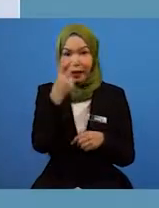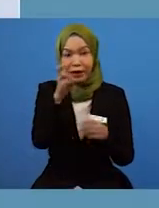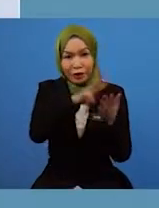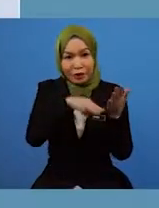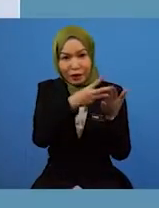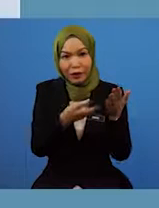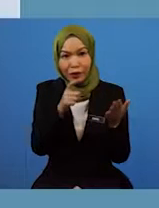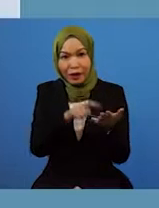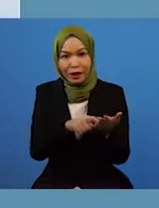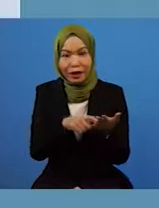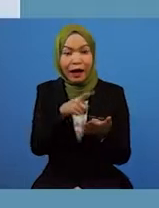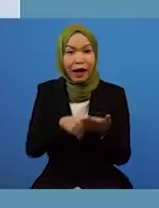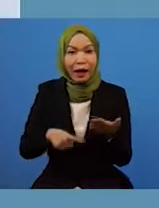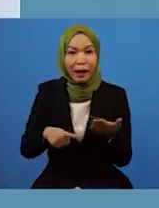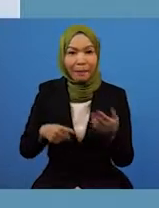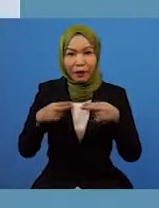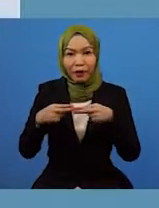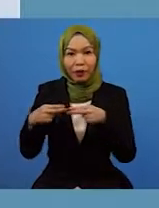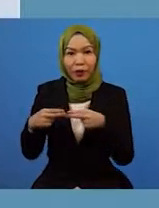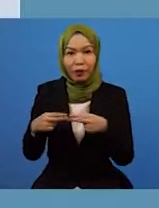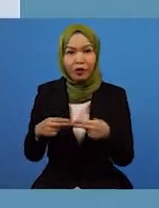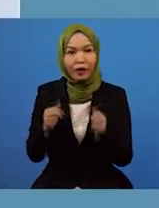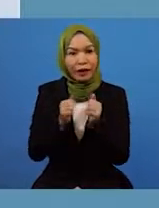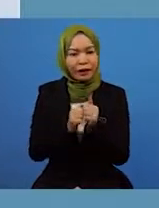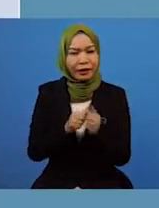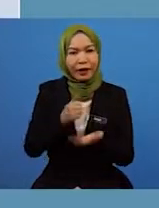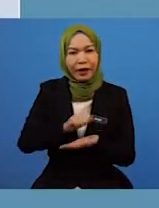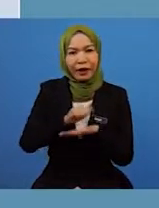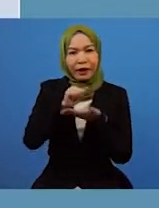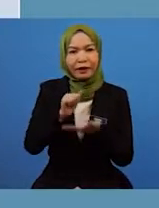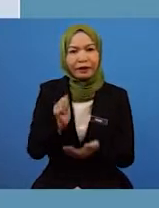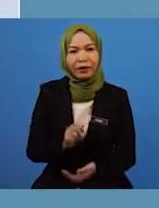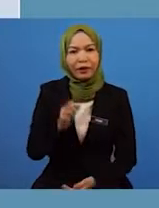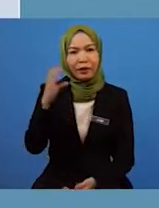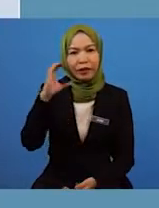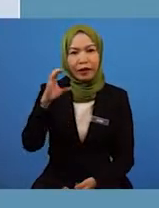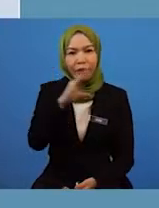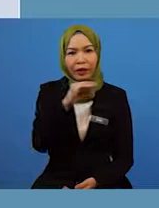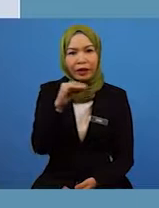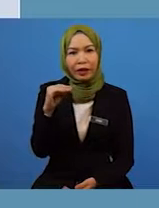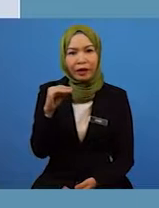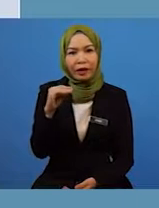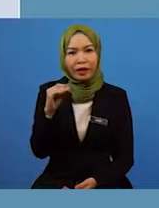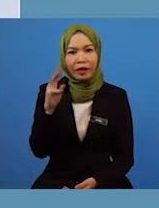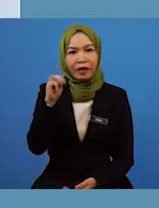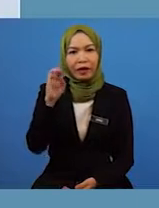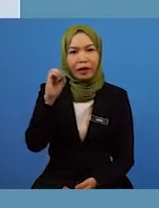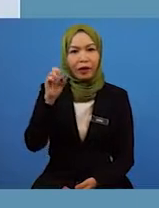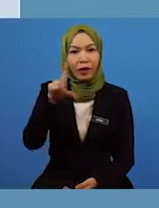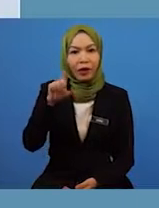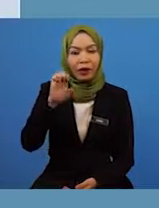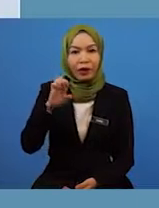Apa hubungan antara bilangan atom karbon per molekul alkohol dengan